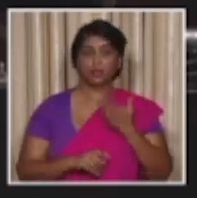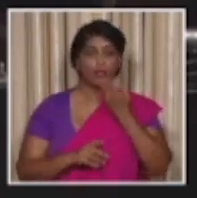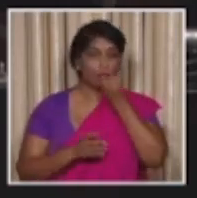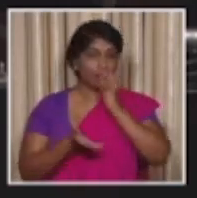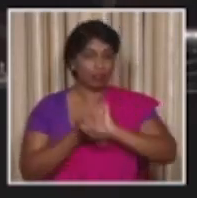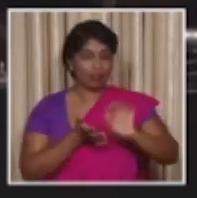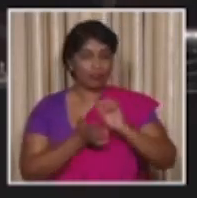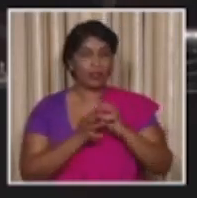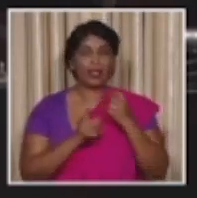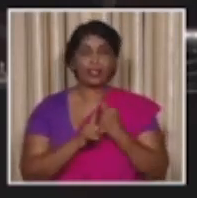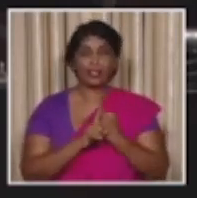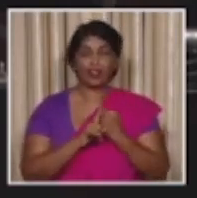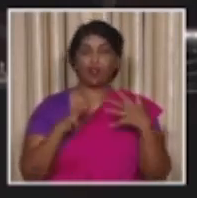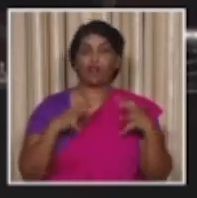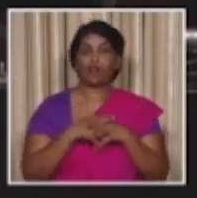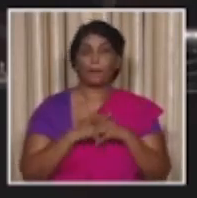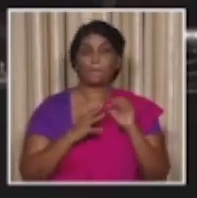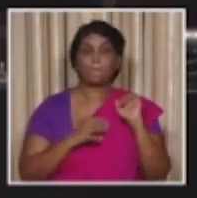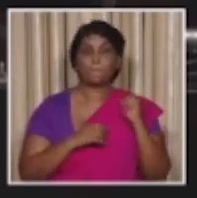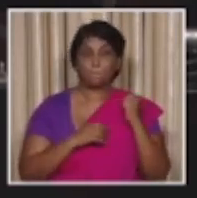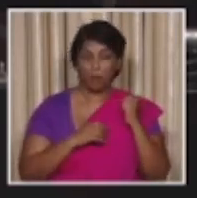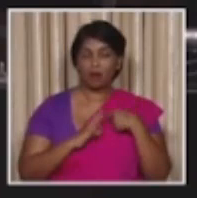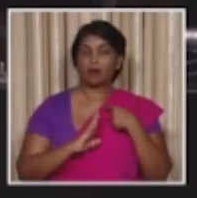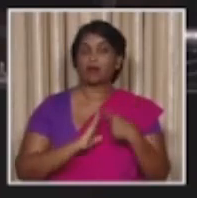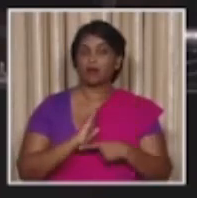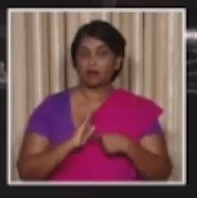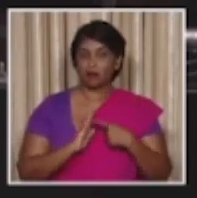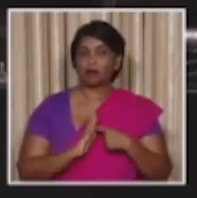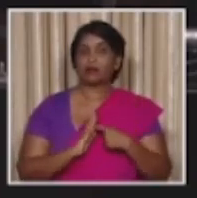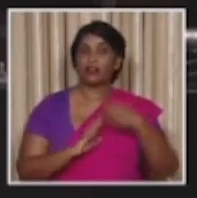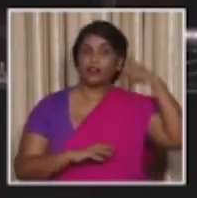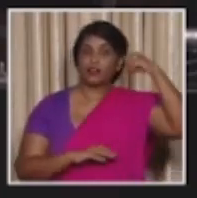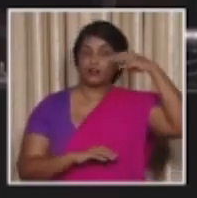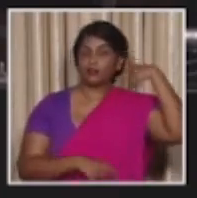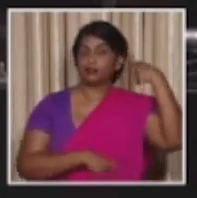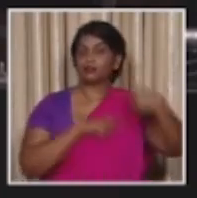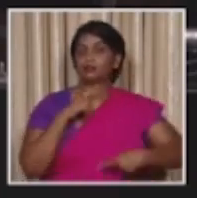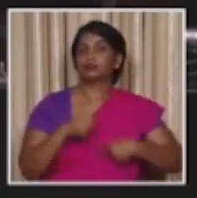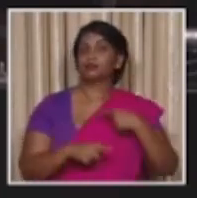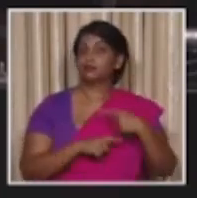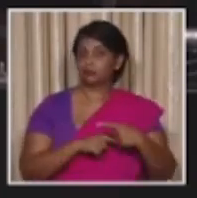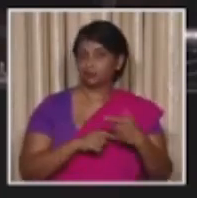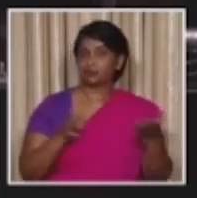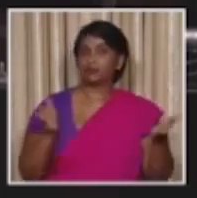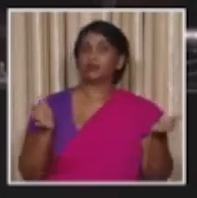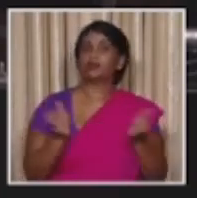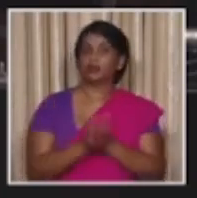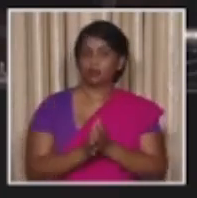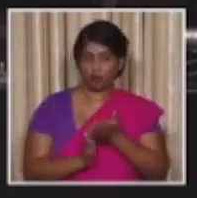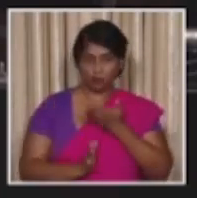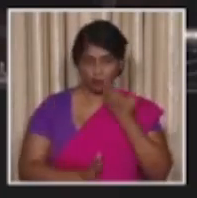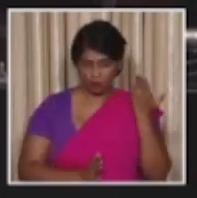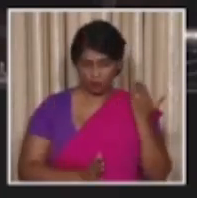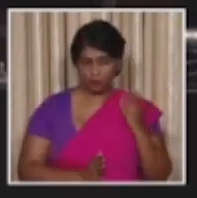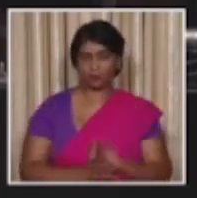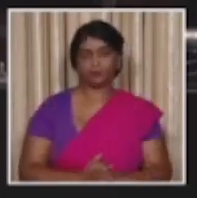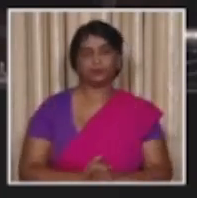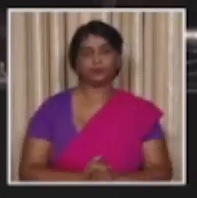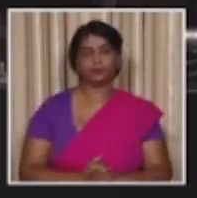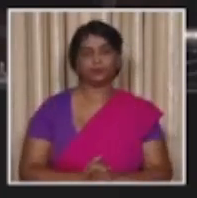වලින් කිලෝවොට් 50ක් අපේ රටේ සාමාන්‍ය විදුලි ජන ග්‍රිඩ් එකට අපිට එකහු කරන්න පුළුවන්කම